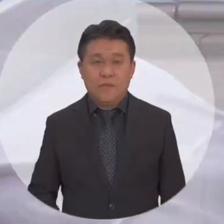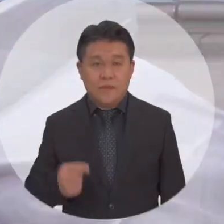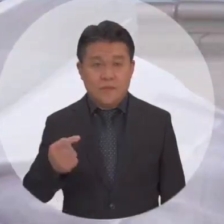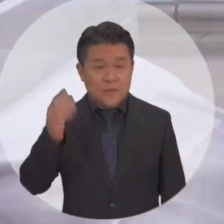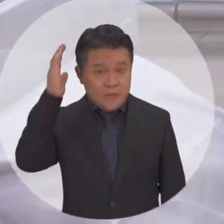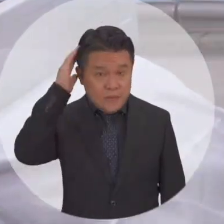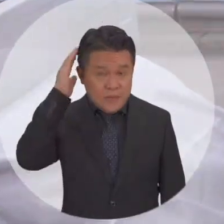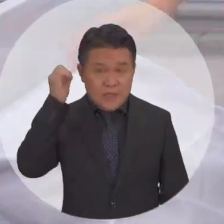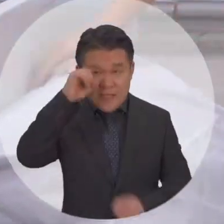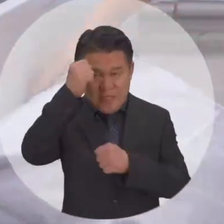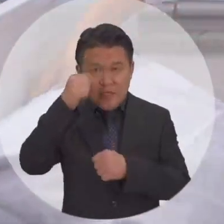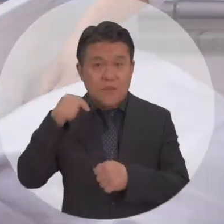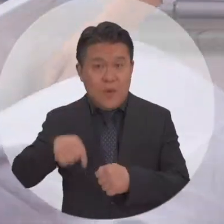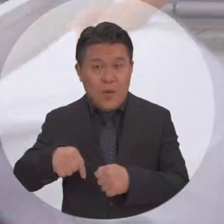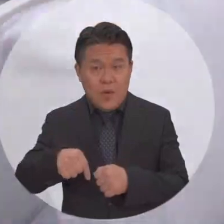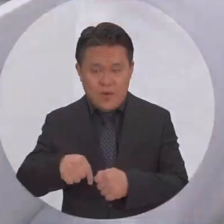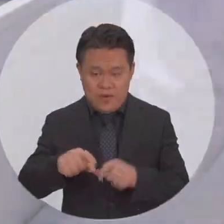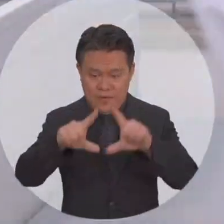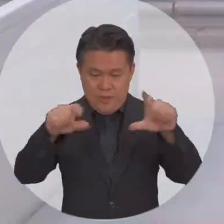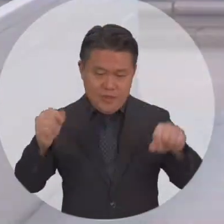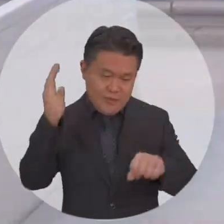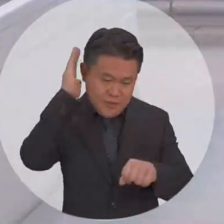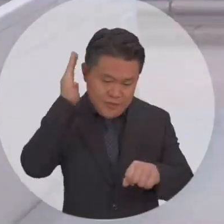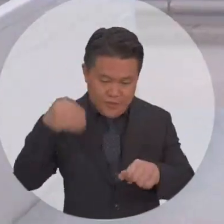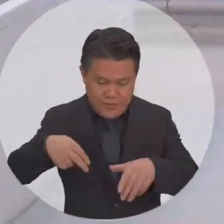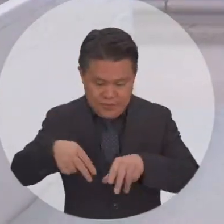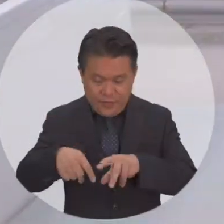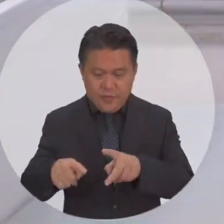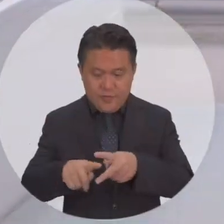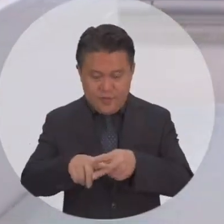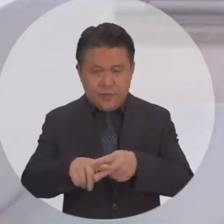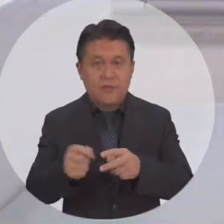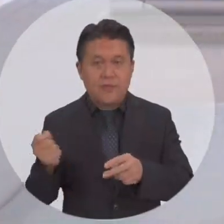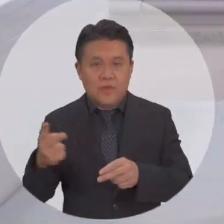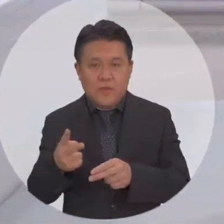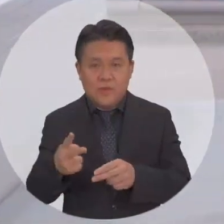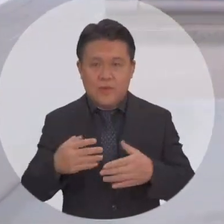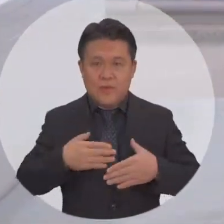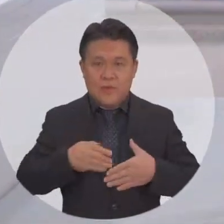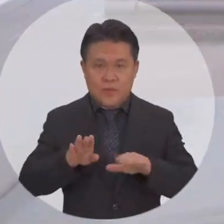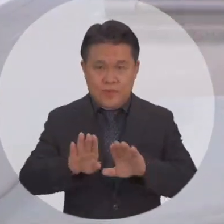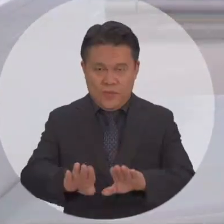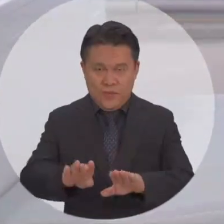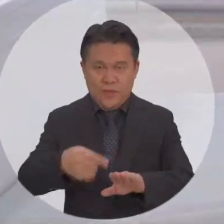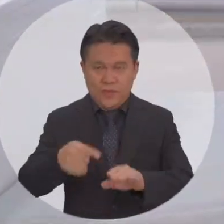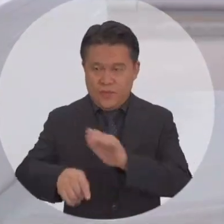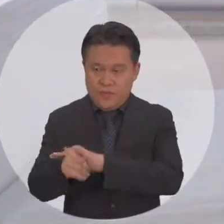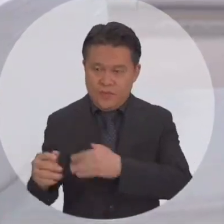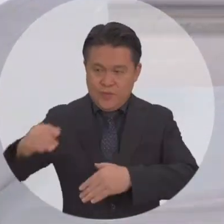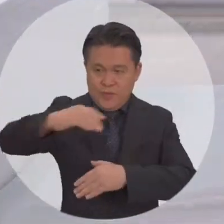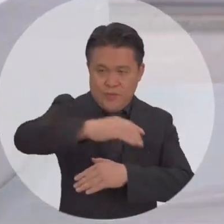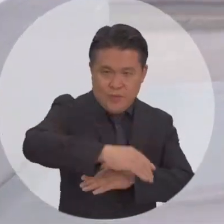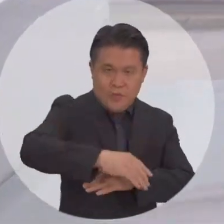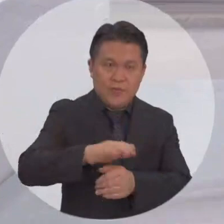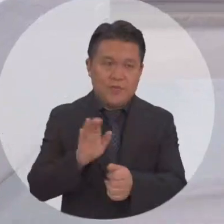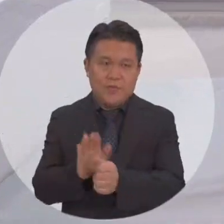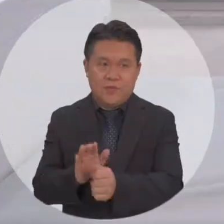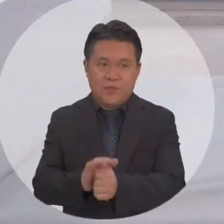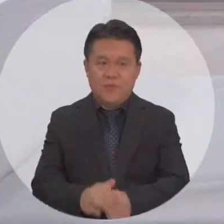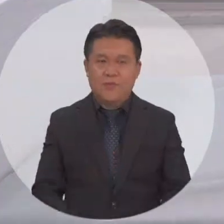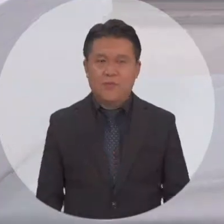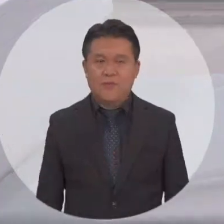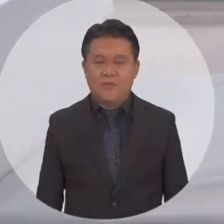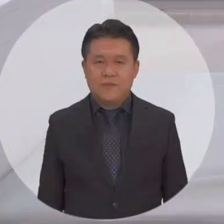머리 아래와 다리 밑에 베개를 대어주고 대상자의 가슴 앞에 베개를 놓은 후 위에 있는 팔을